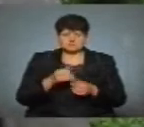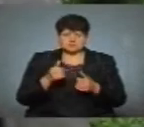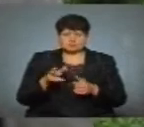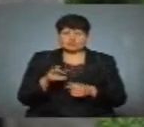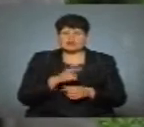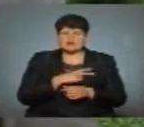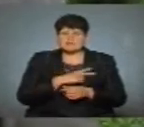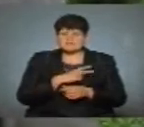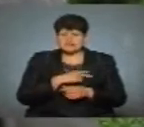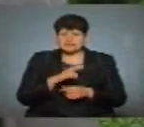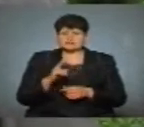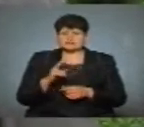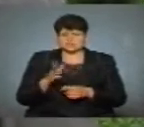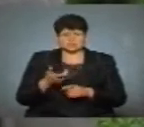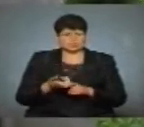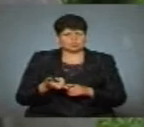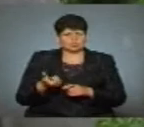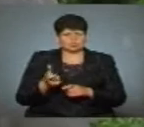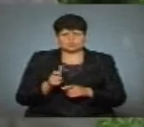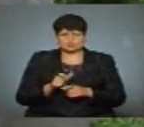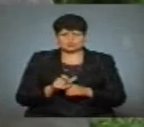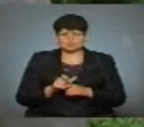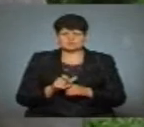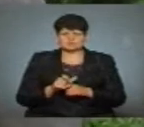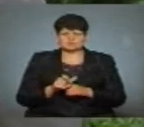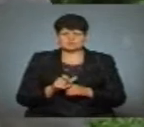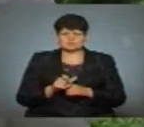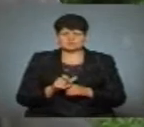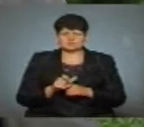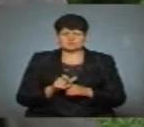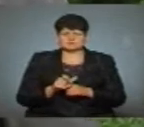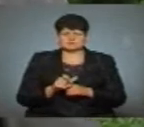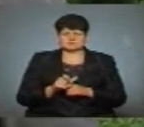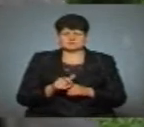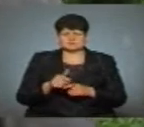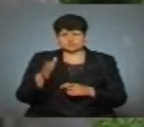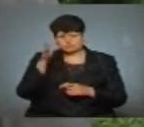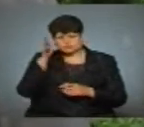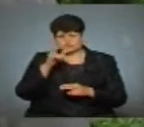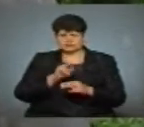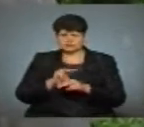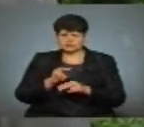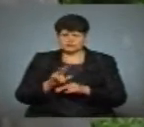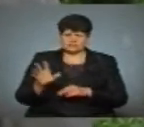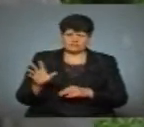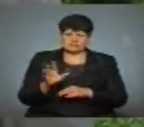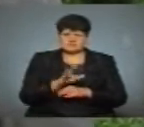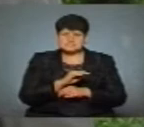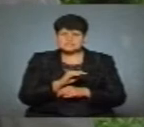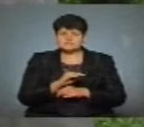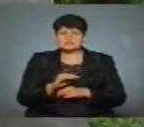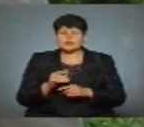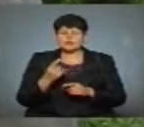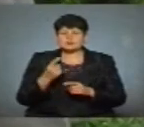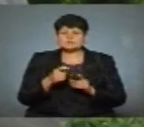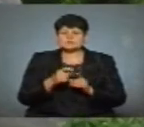капітан Кошелапенко, який досить так, ну, зріло нас вчив всіх, що одним